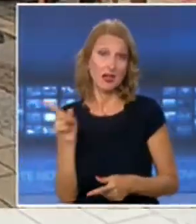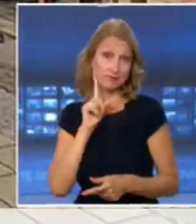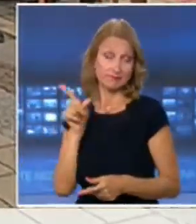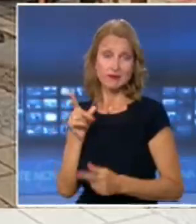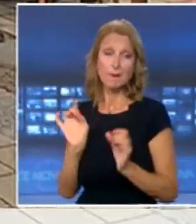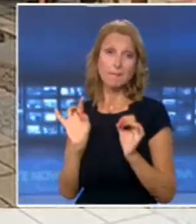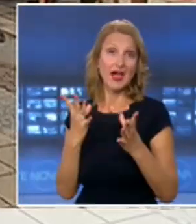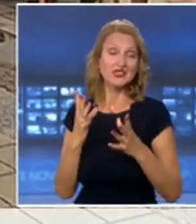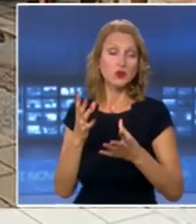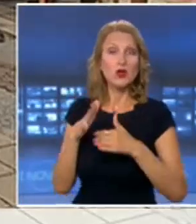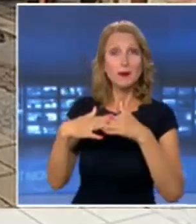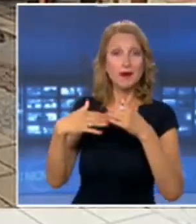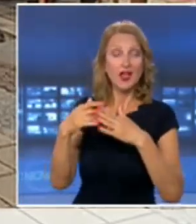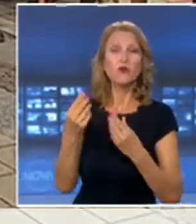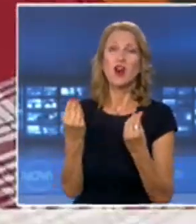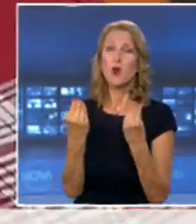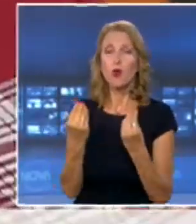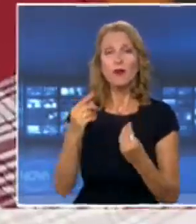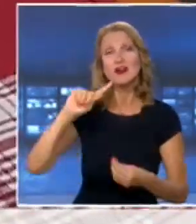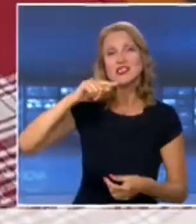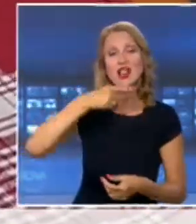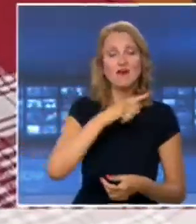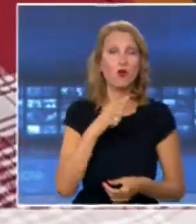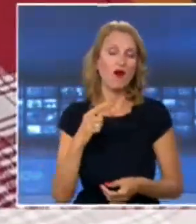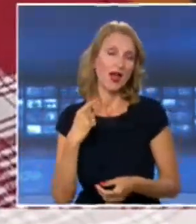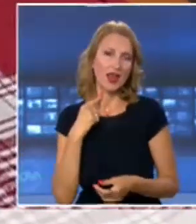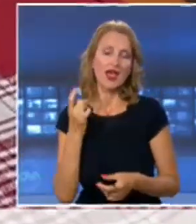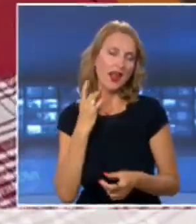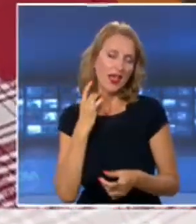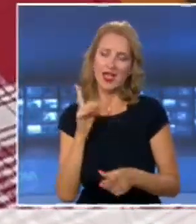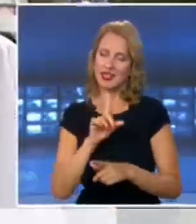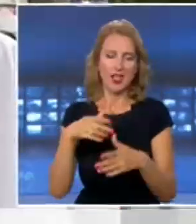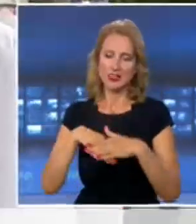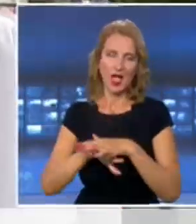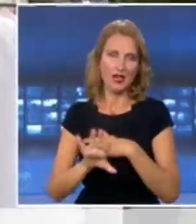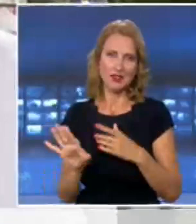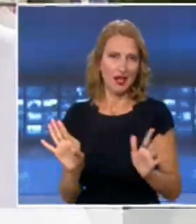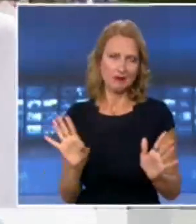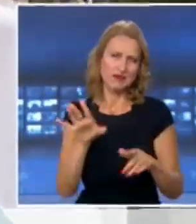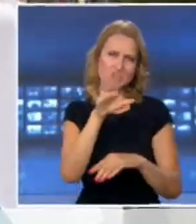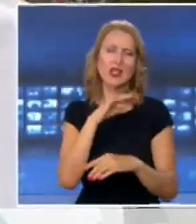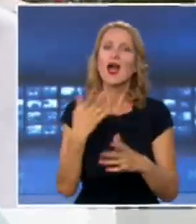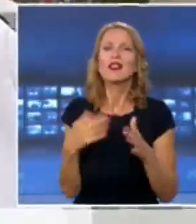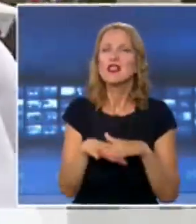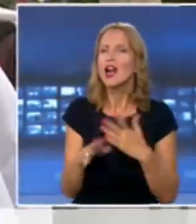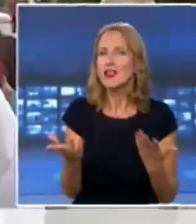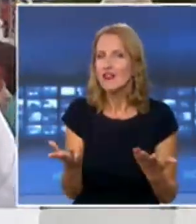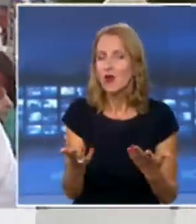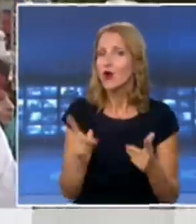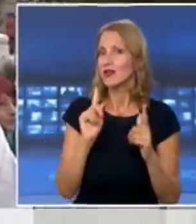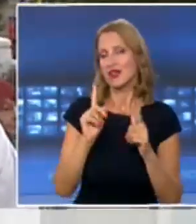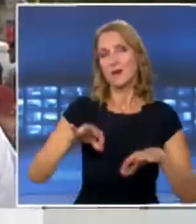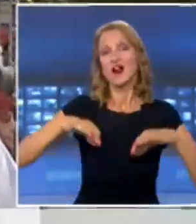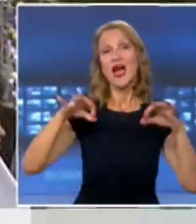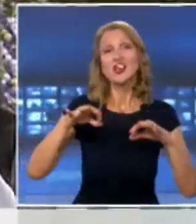в региона. Приготвянето на хубавата сливова не било тайна. Тайната е, че трябва да има качествен